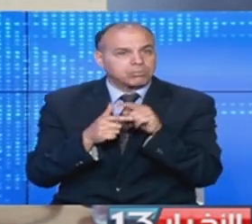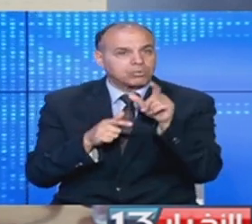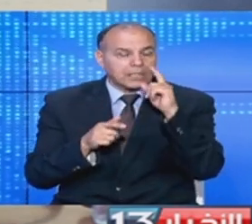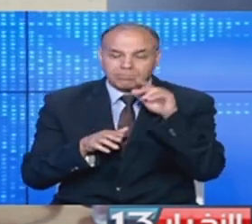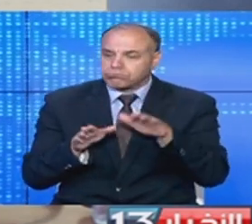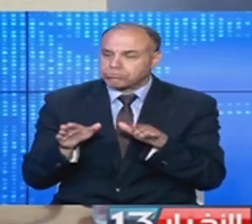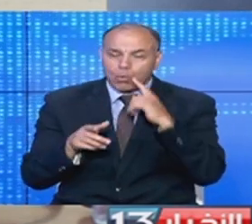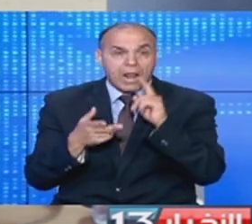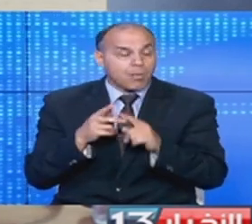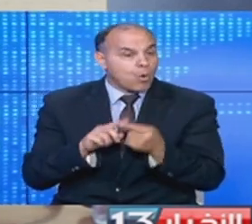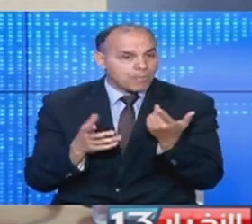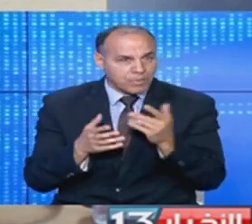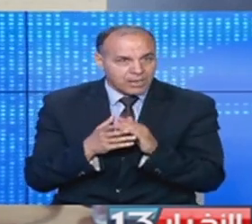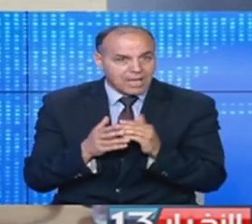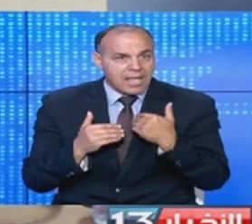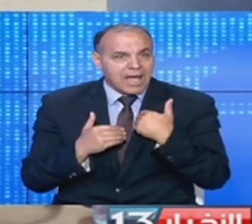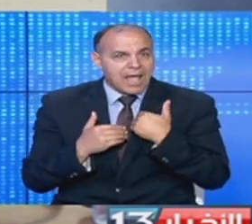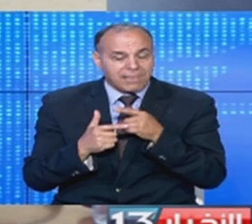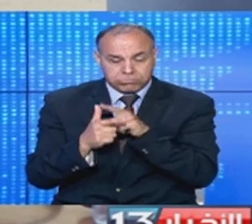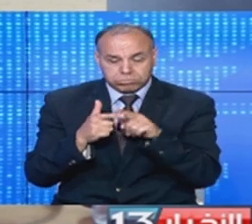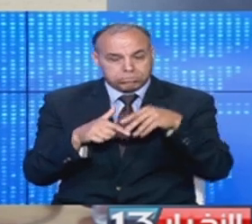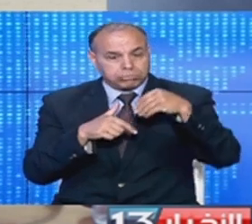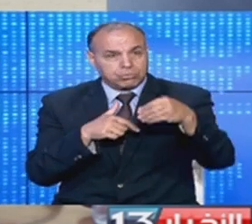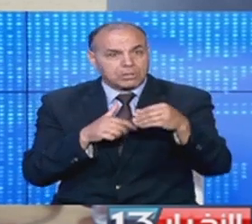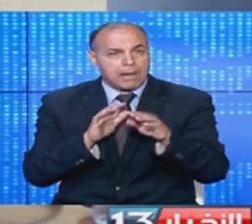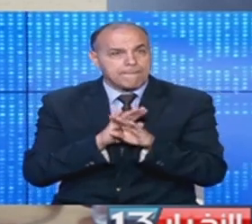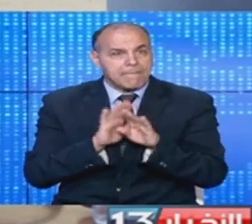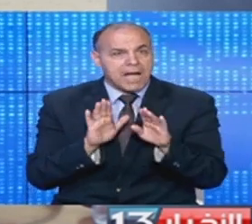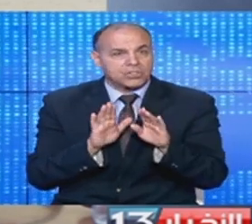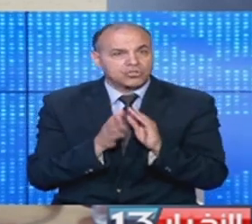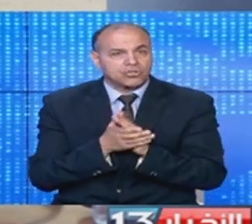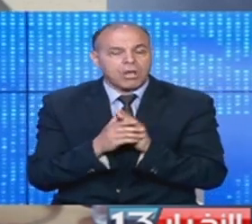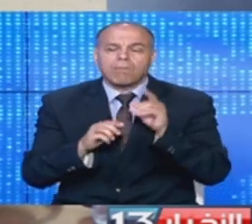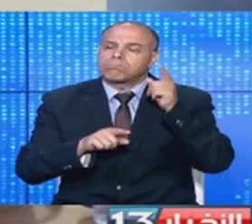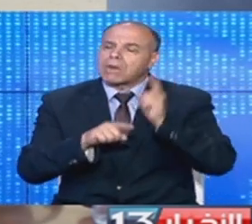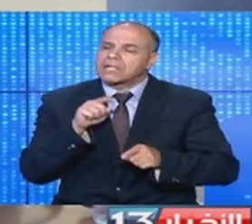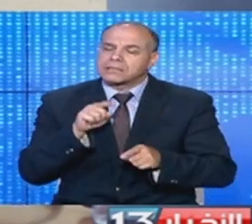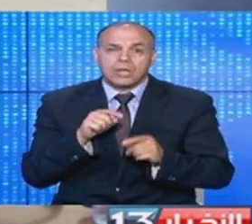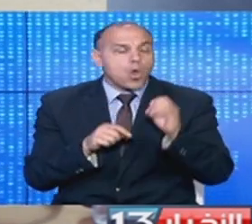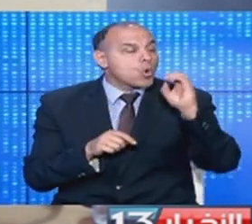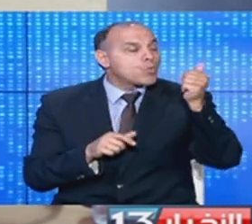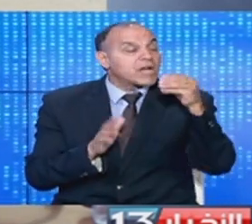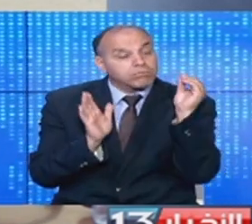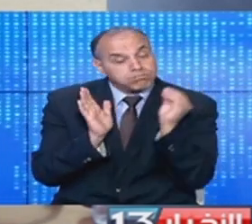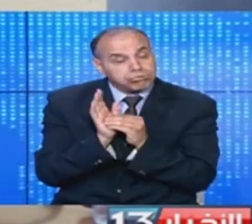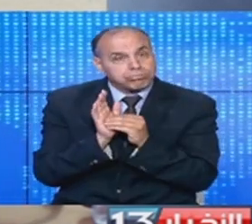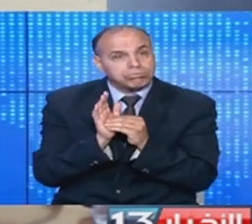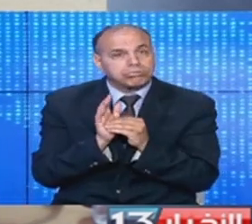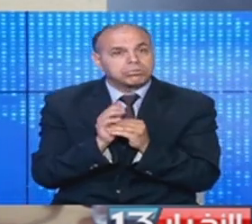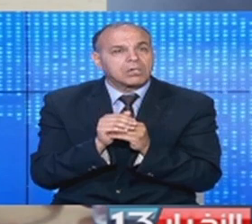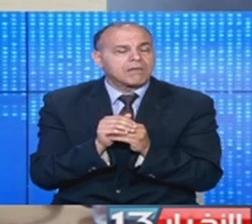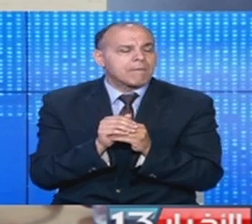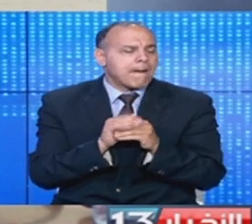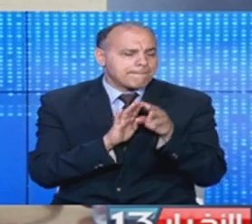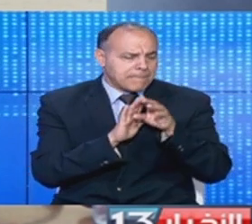يتحرك فيه ومهمة، وخارج زوز حاجات هذوما يجب ما عادش يكون موجود حتى حد في الميناء. بالنسبة للرقمنة فما فكرة الياس يونيك،